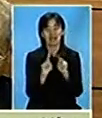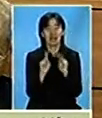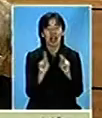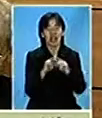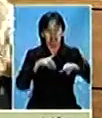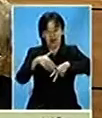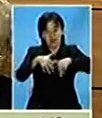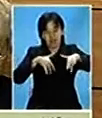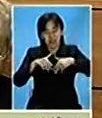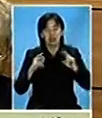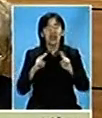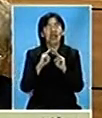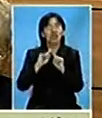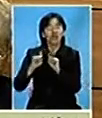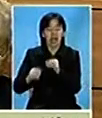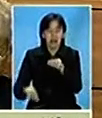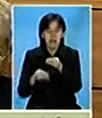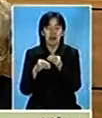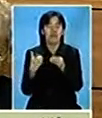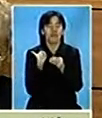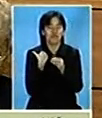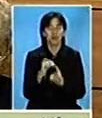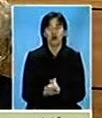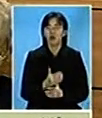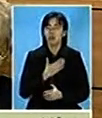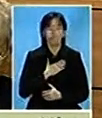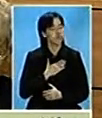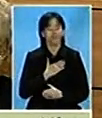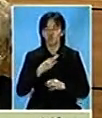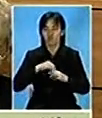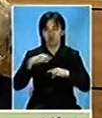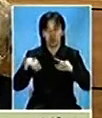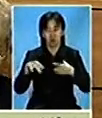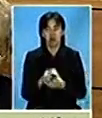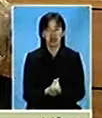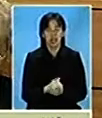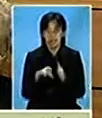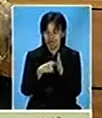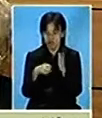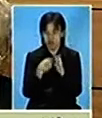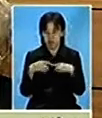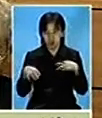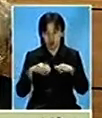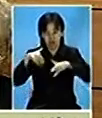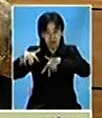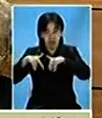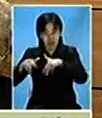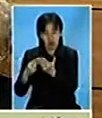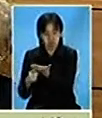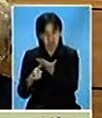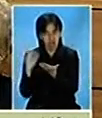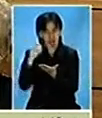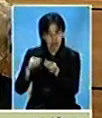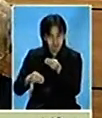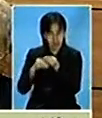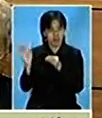ภาคกระทรวงนะครับไปเติมเรื่องผู้นี้เข้ามาซึ่งผมไม่เห็นด้วยนะครับขัดต่อหลักการซึ่งผมคิดว่าภาคประชาชนวันนั้นเนี่ยไม่ควรจะยอมเติมตรงนี้